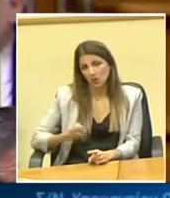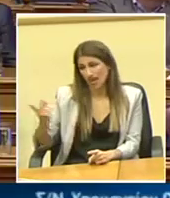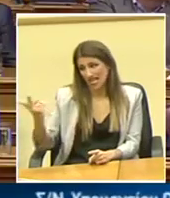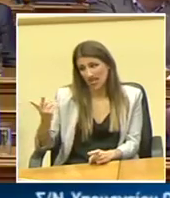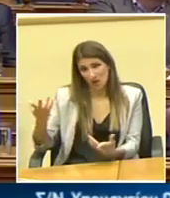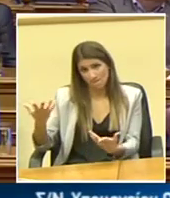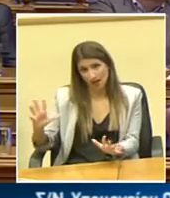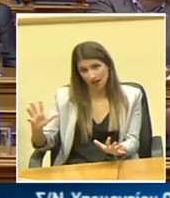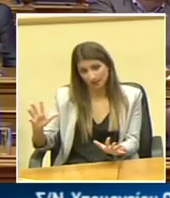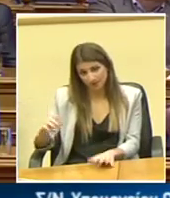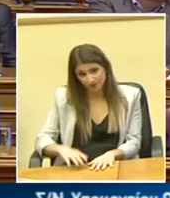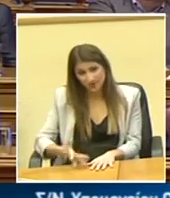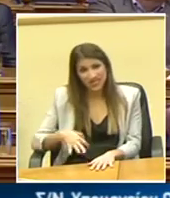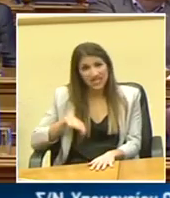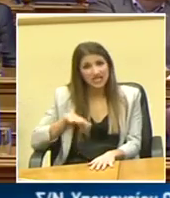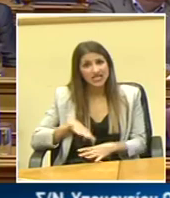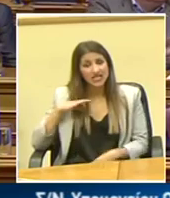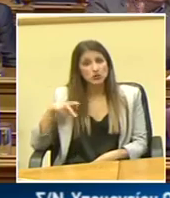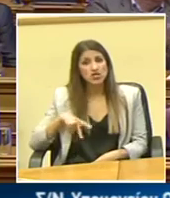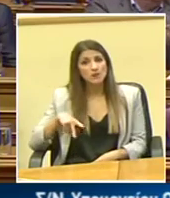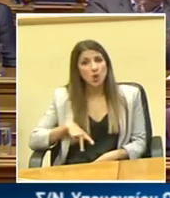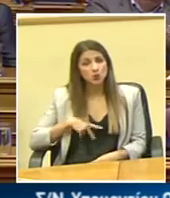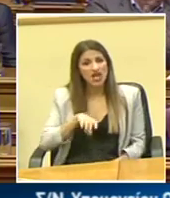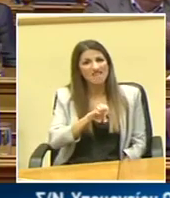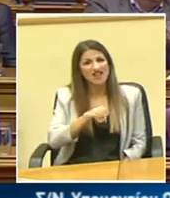ο Ευκλήδης ο Τσακαλώτος, ο Γιώργος ο Χουλιαράκης,